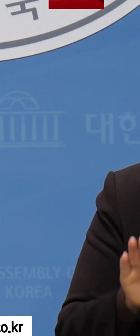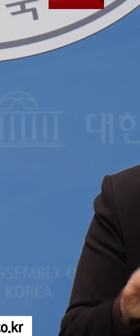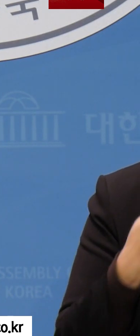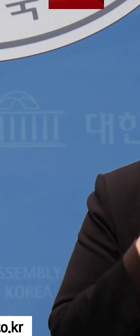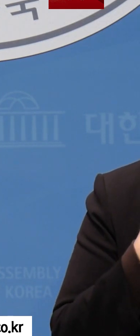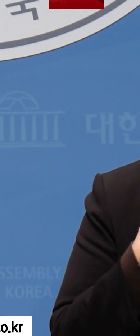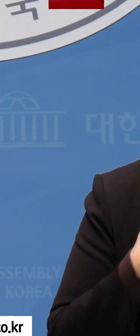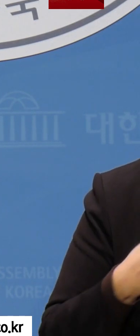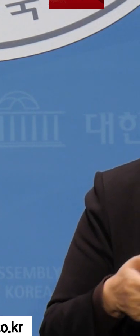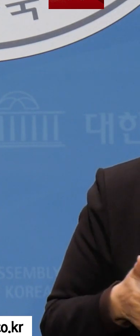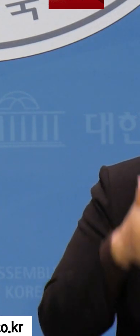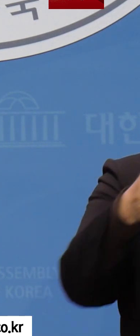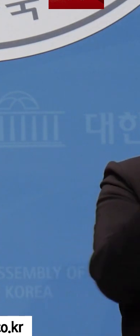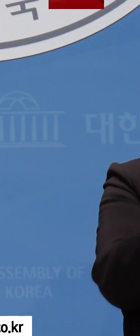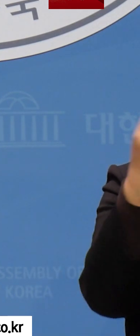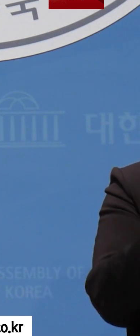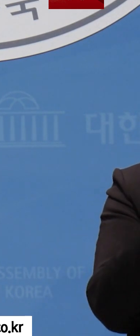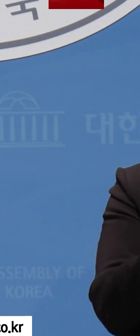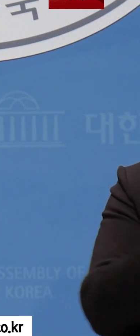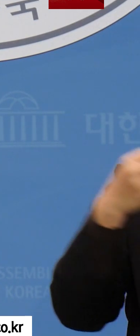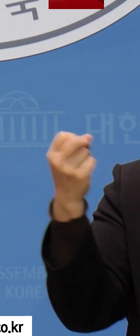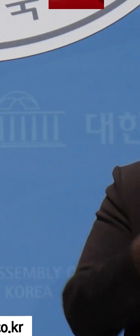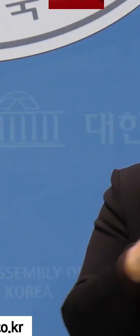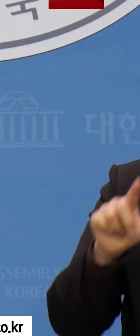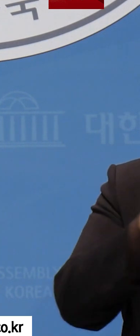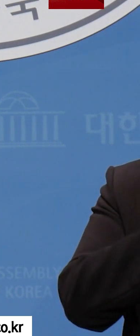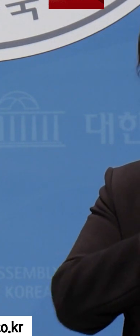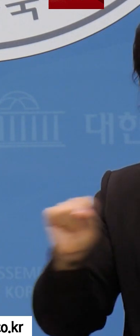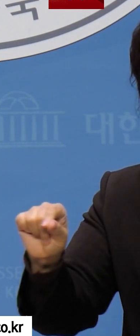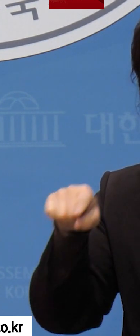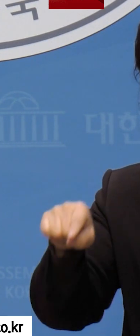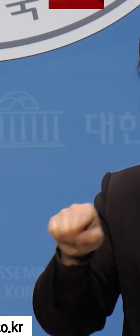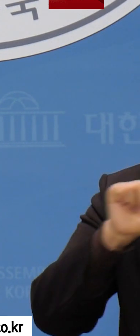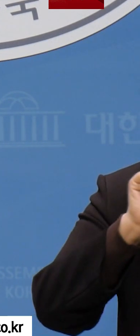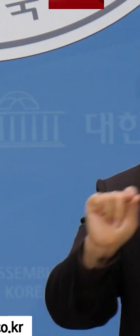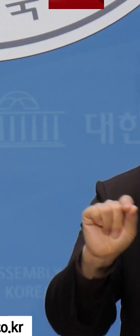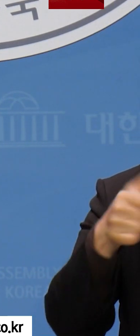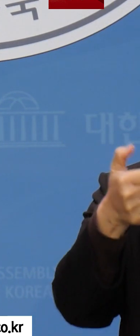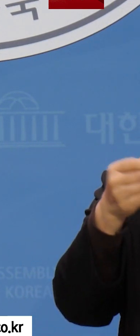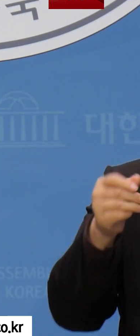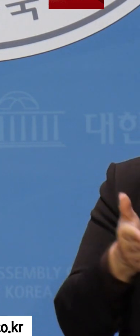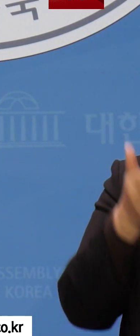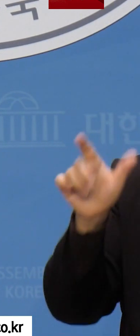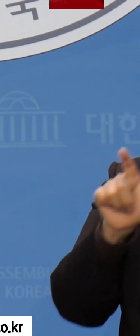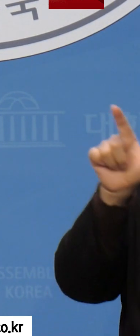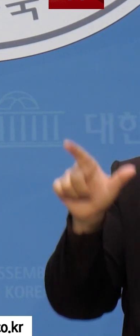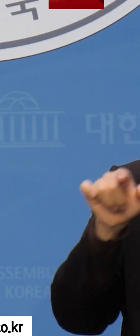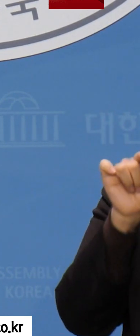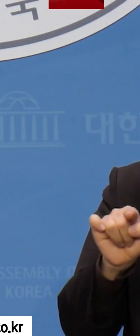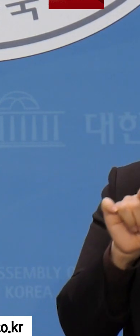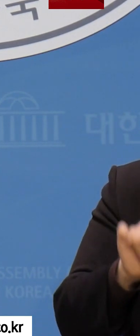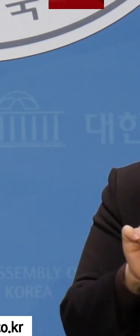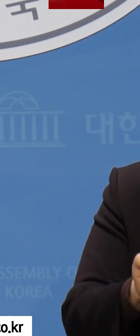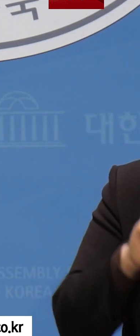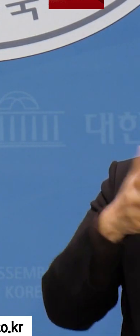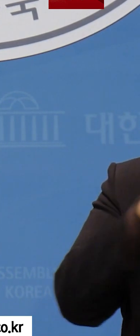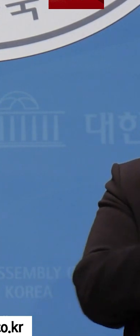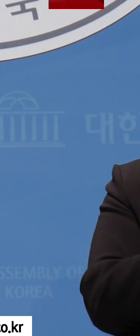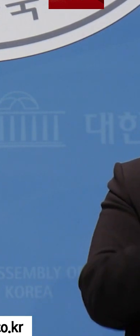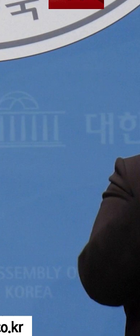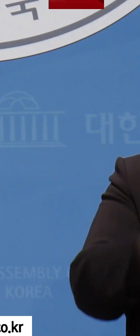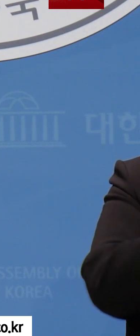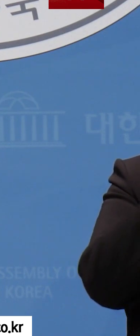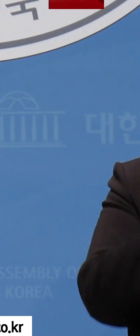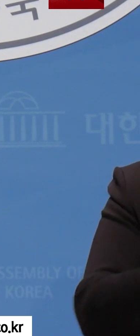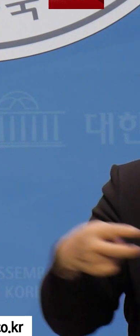저는 도로법 개정과 비수도권 50만 도시에 대한 국가재정 지원산업 중